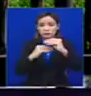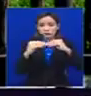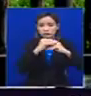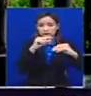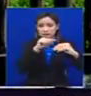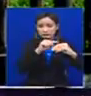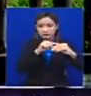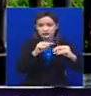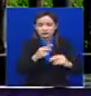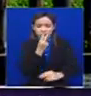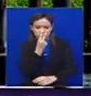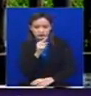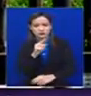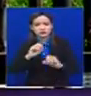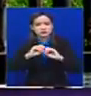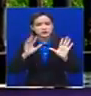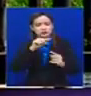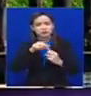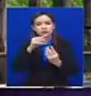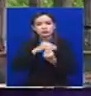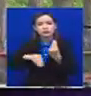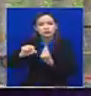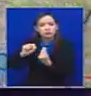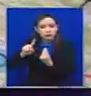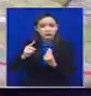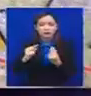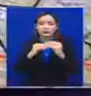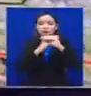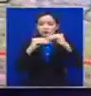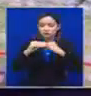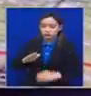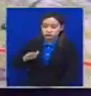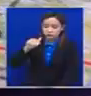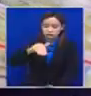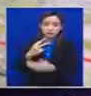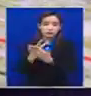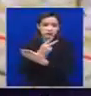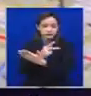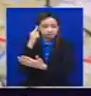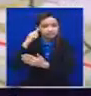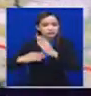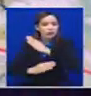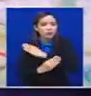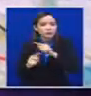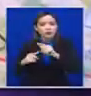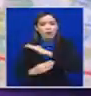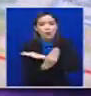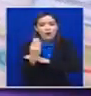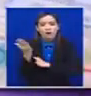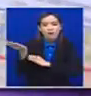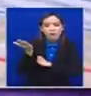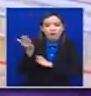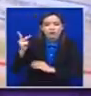เป็นตัวชูโรงในการพยุงเศรษฐกิจไทยโครงการมอเตอร์เวย์บางใหญ่กาญจนบุรีจึงได้โอกาสใช้อำนาจรัฐบาลคสช.